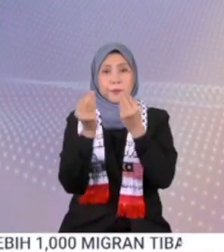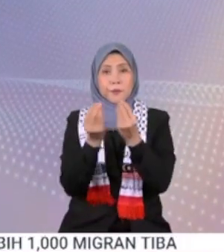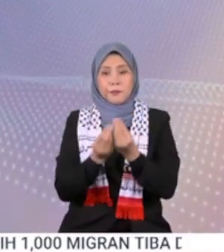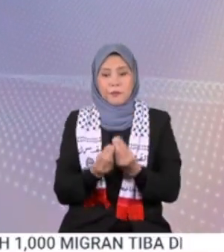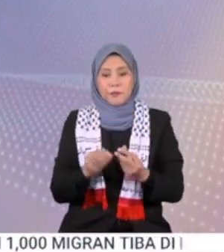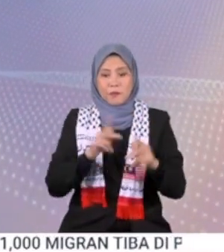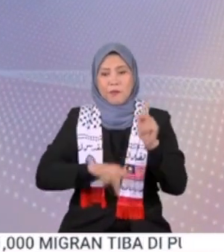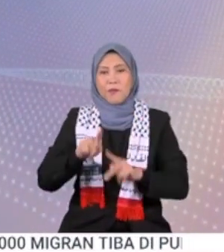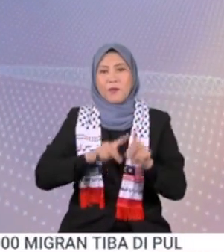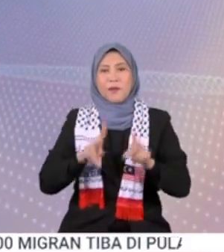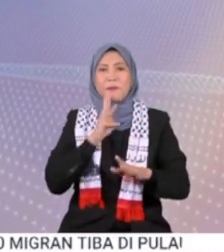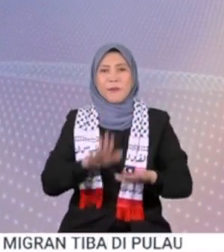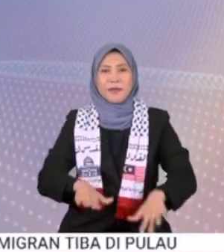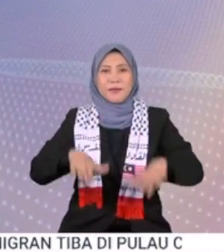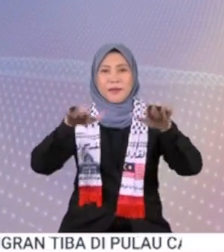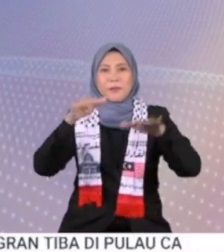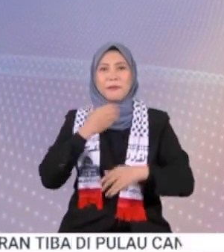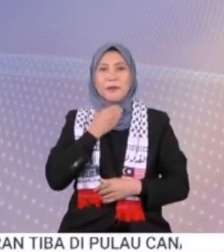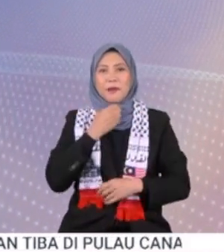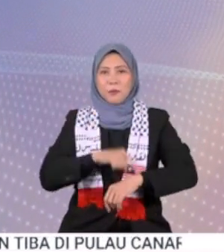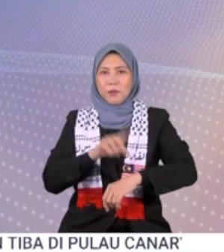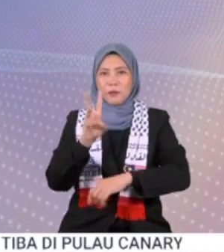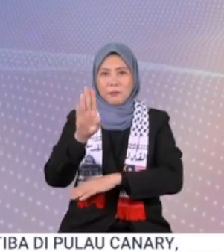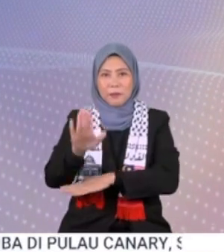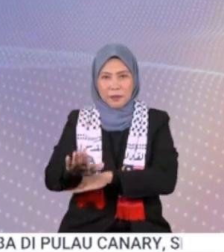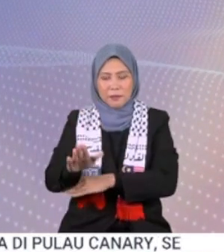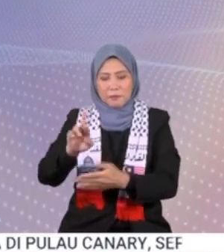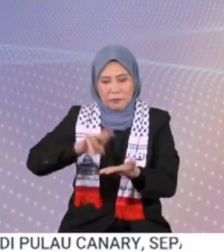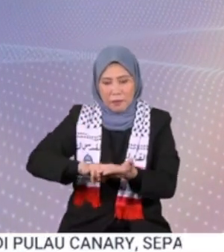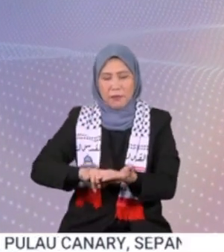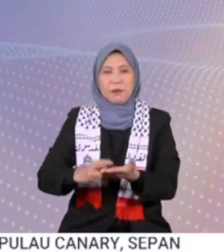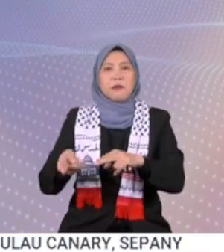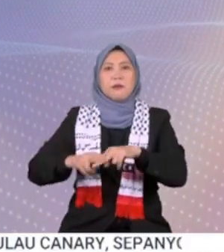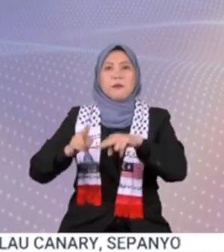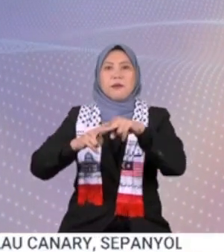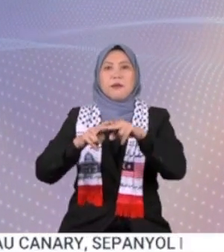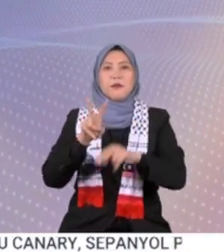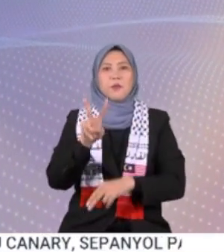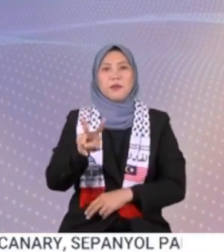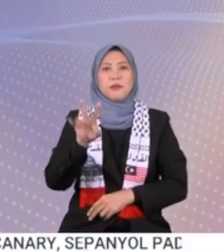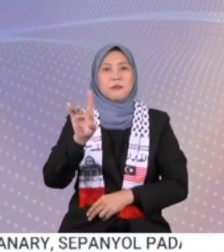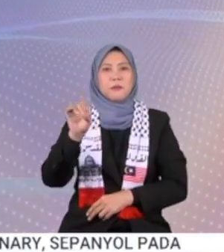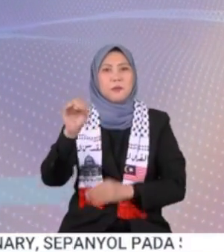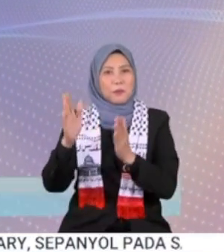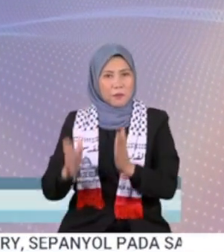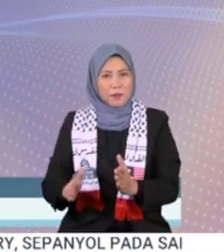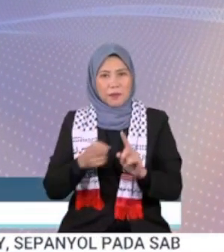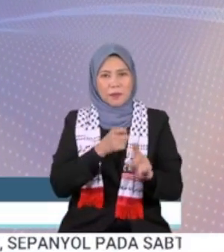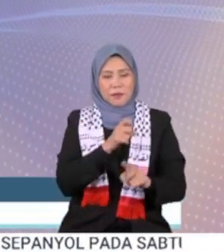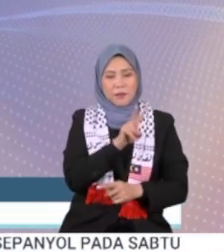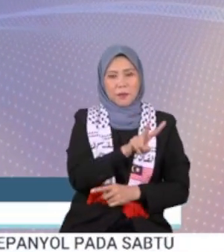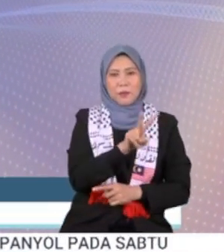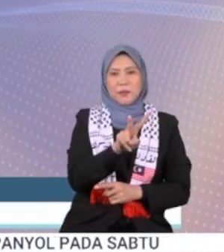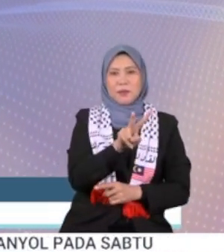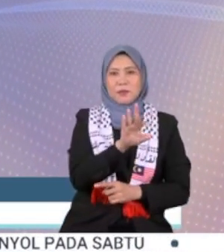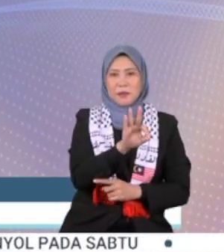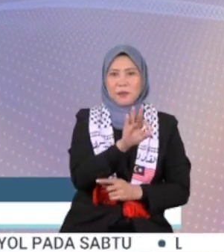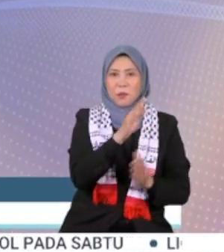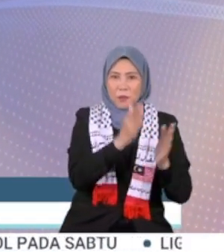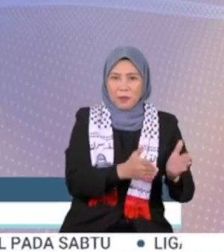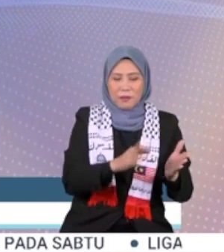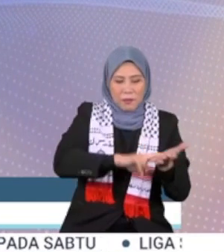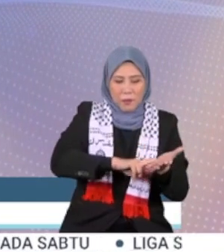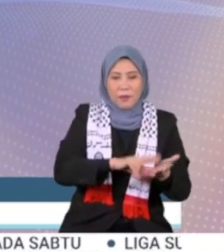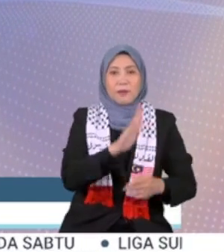luarara di Perak setakat pukul 6 Petang tadi mencatat peningkatan kepada 280 orang daripada 229 orang yang